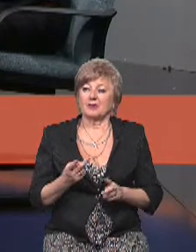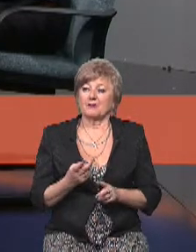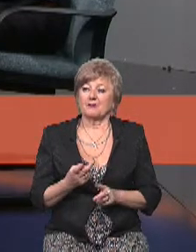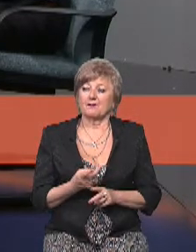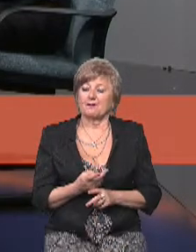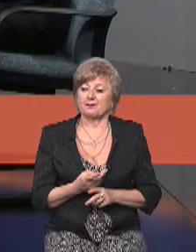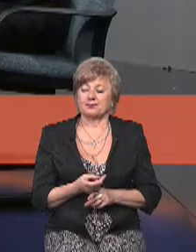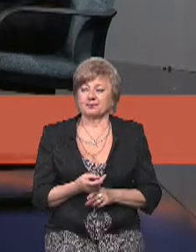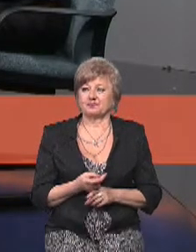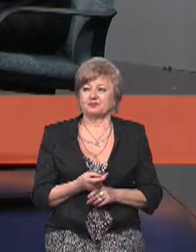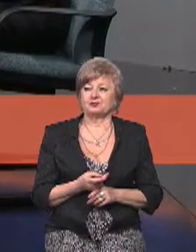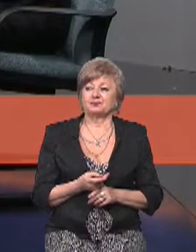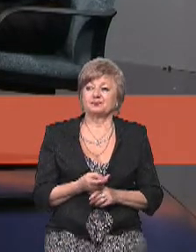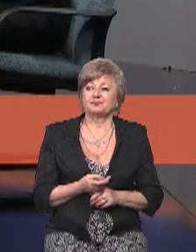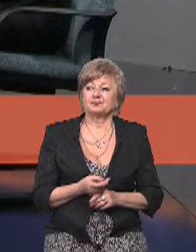митного законодавства.